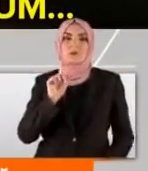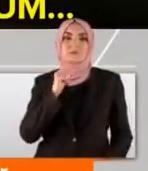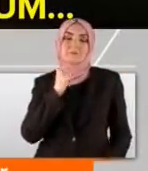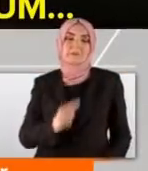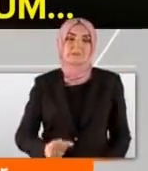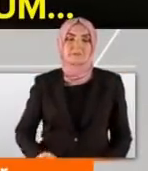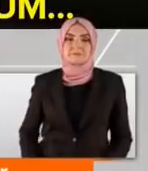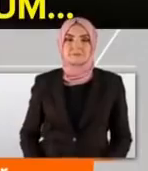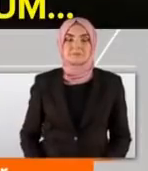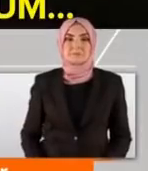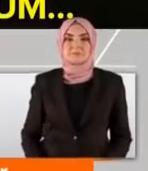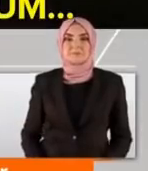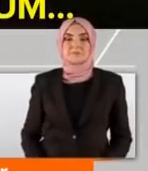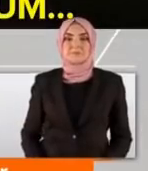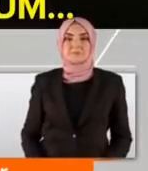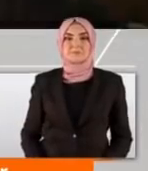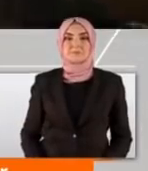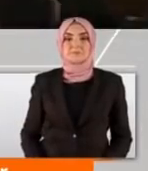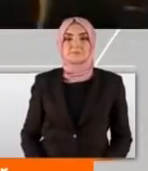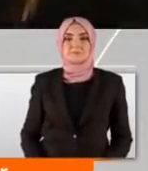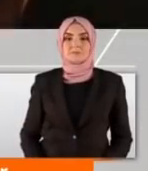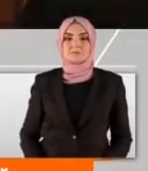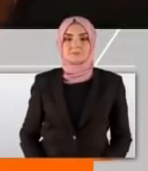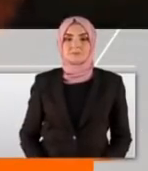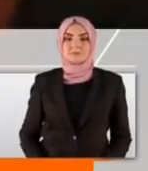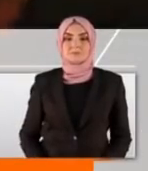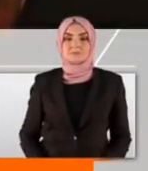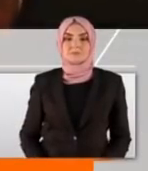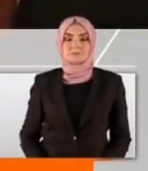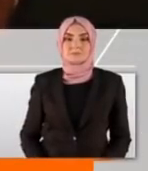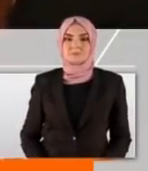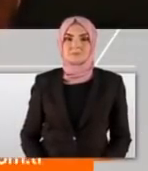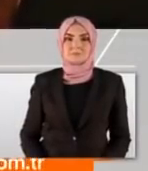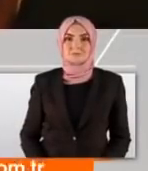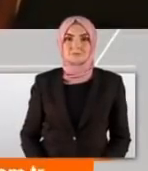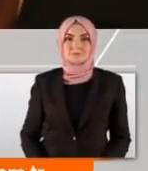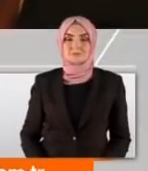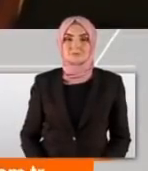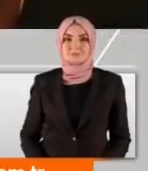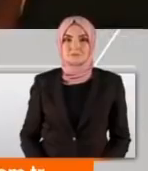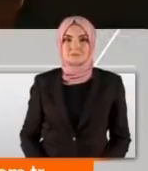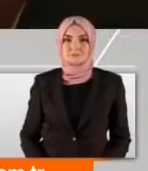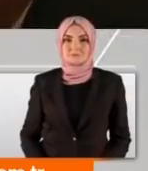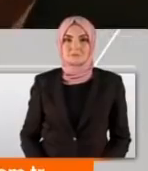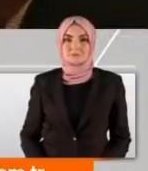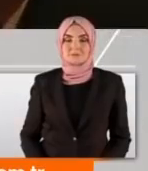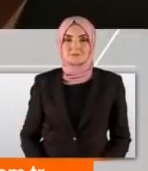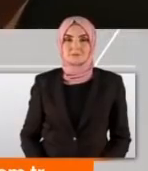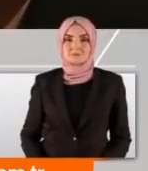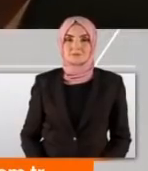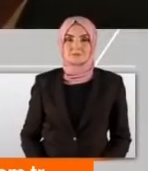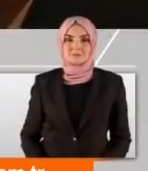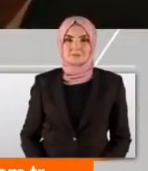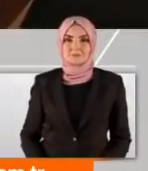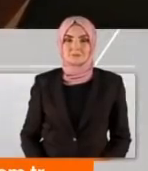Derneğimin adına suç duyurusunda bulunuyorum. Yüce Meclisimizin huzurunda bunun değerlendirilmesini talep ediyorum. Bunlar kayıtlara